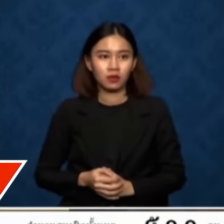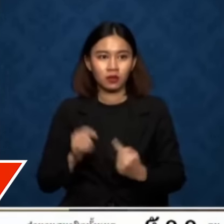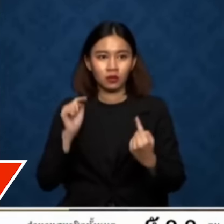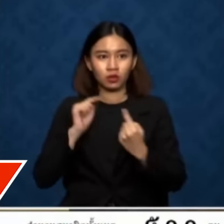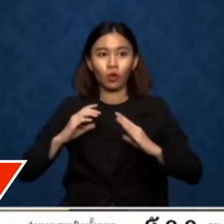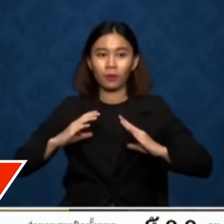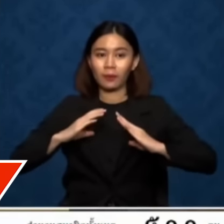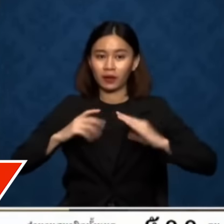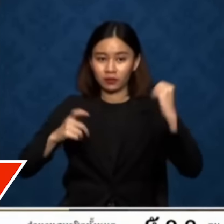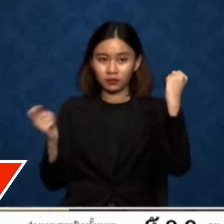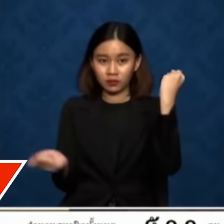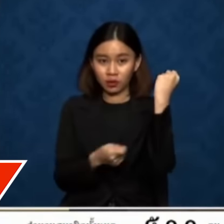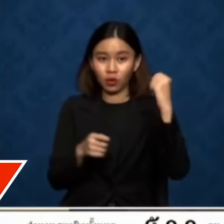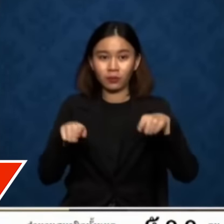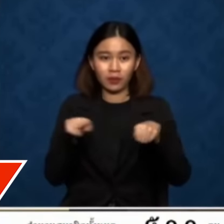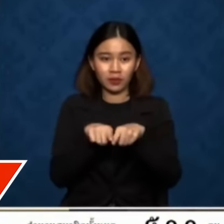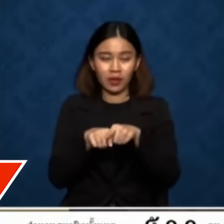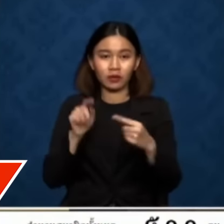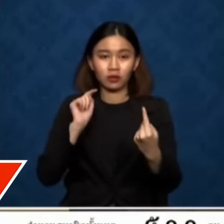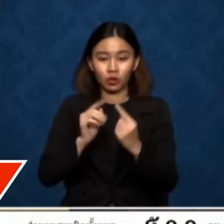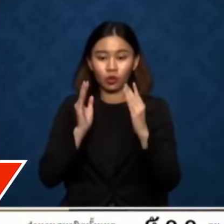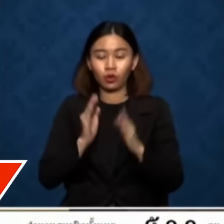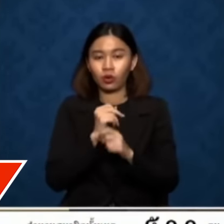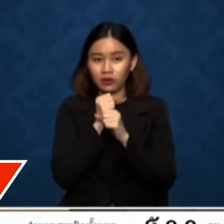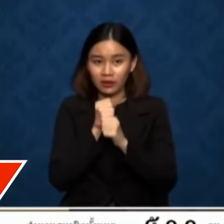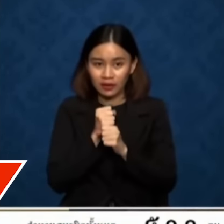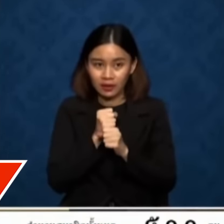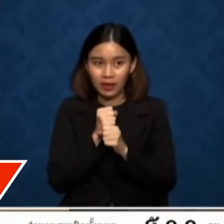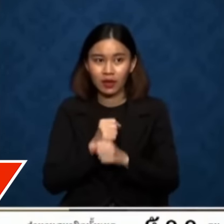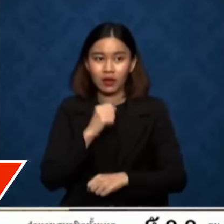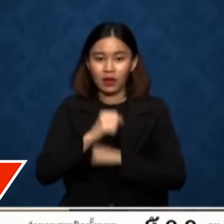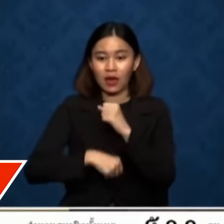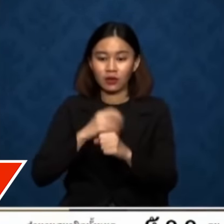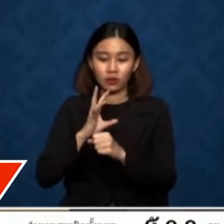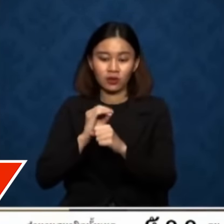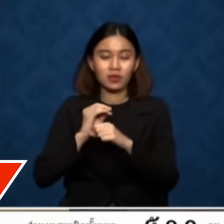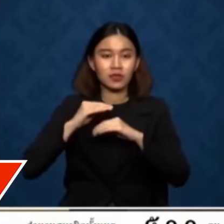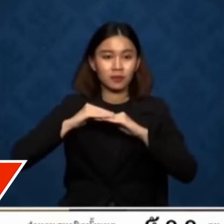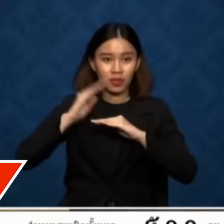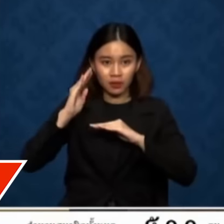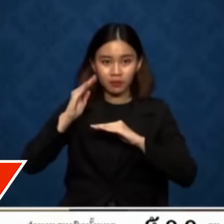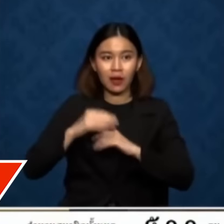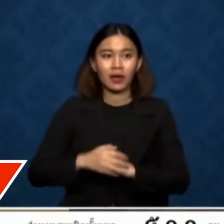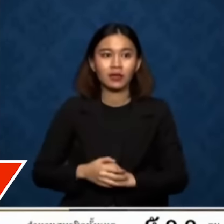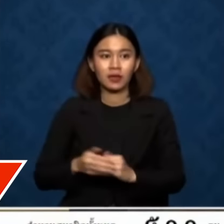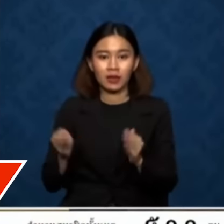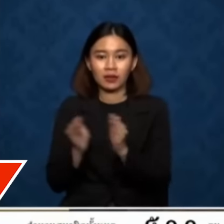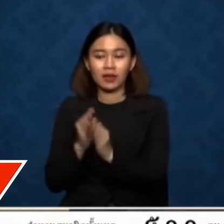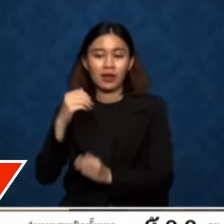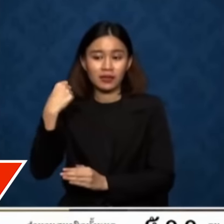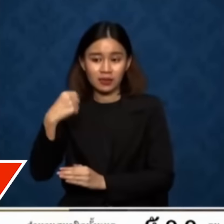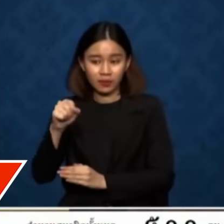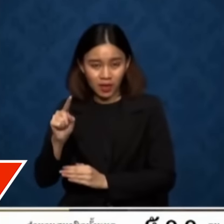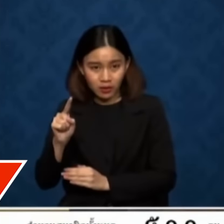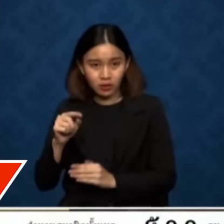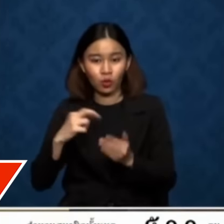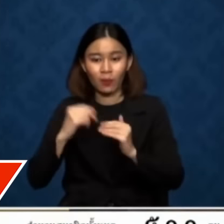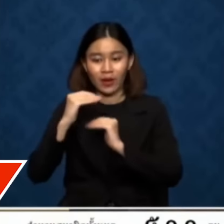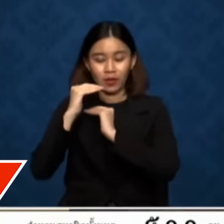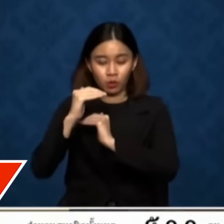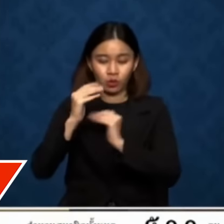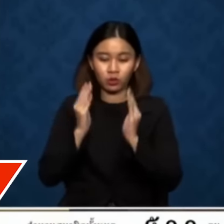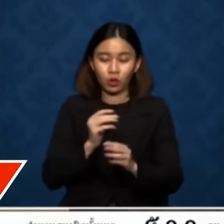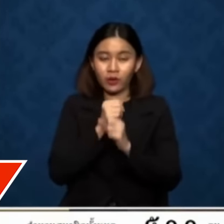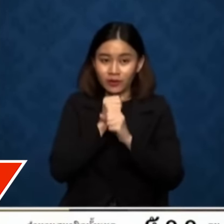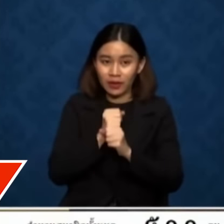พักโทษก็เช่นกันครับโดยเฉพาะในเรื่องของผู้สูงอายุ70ปีขึ้นไปบวกกับ11คะแนนไม่เกินนี้ผู้สูง